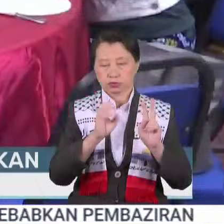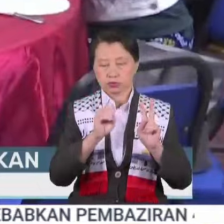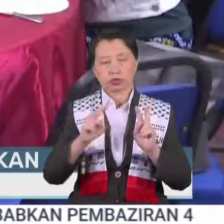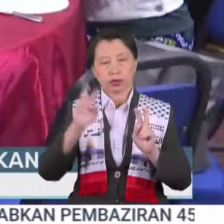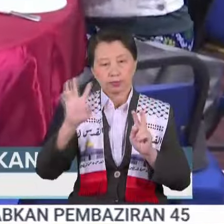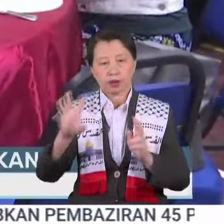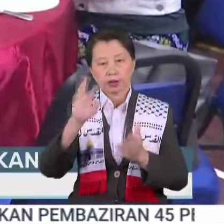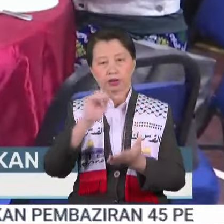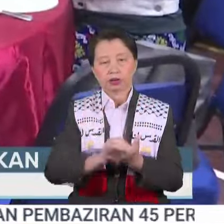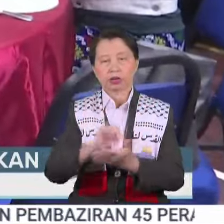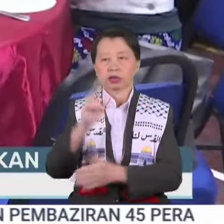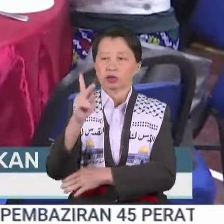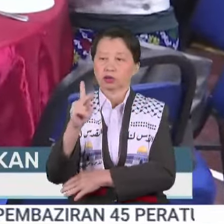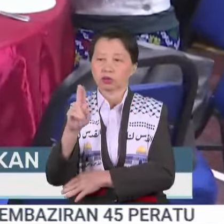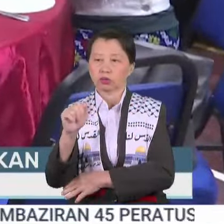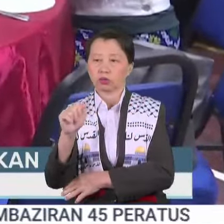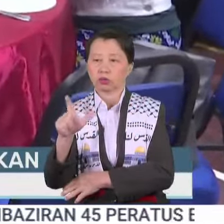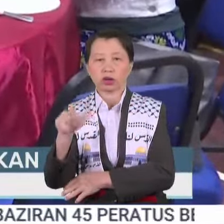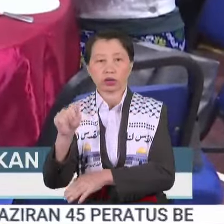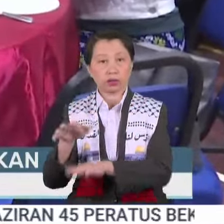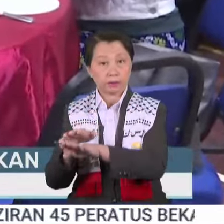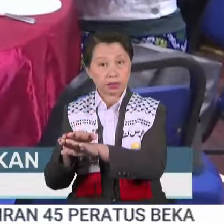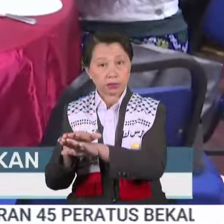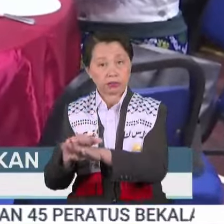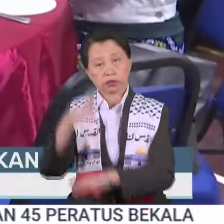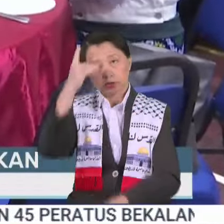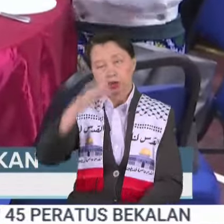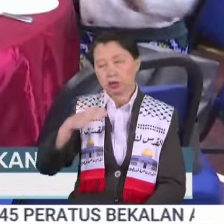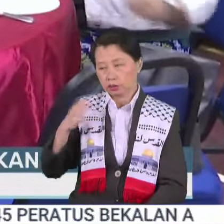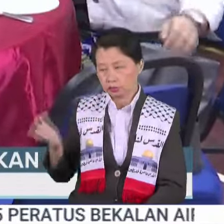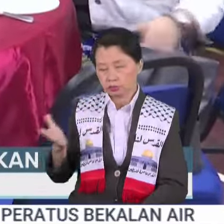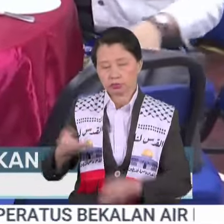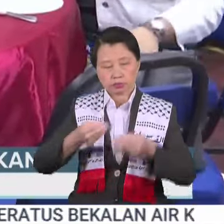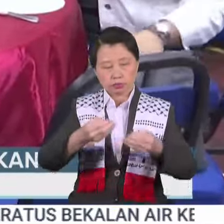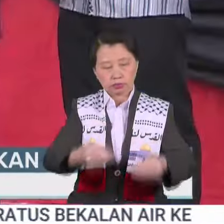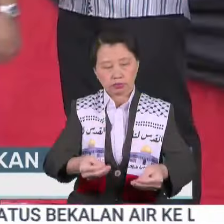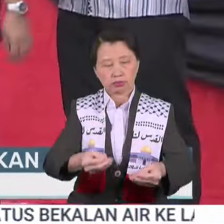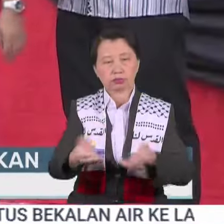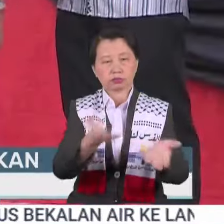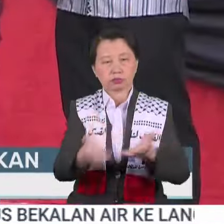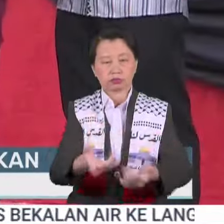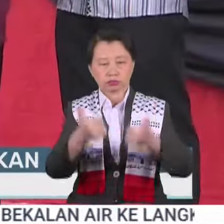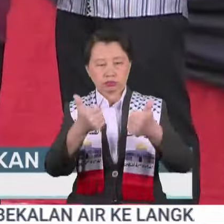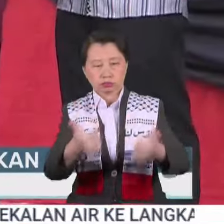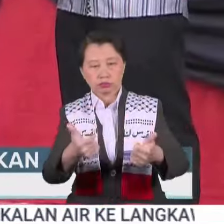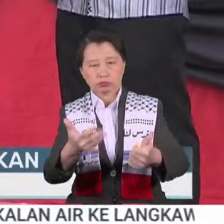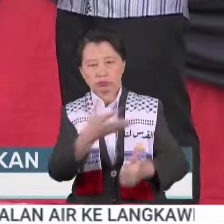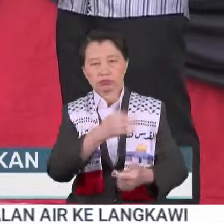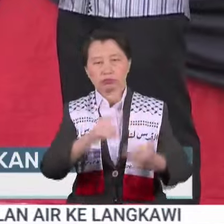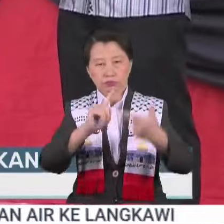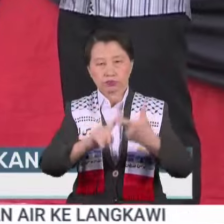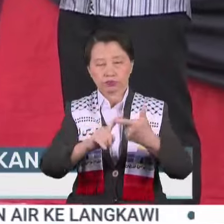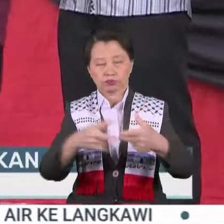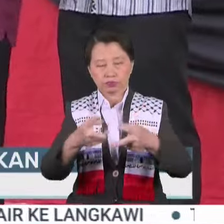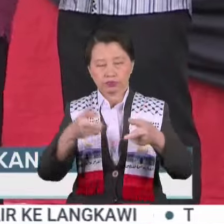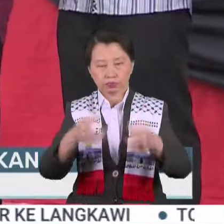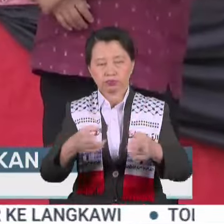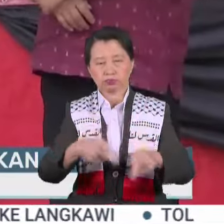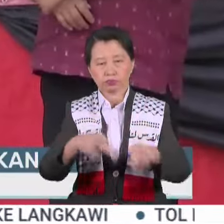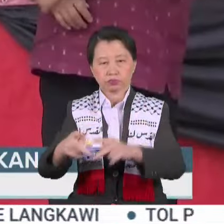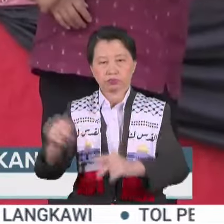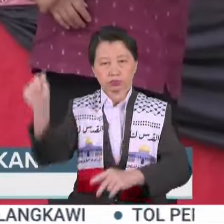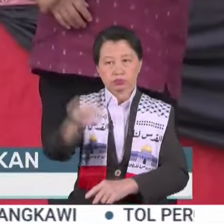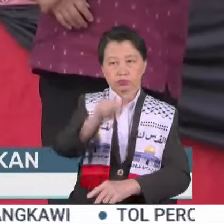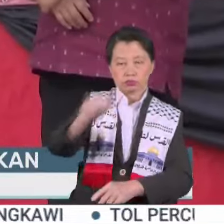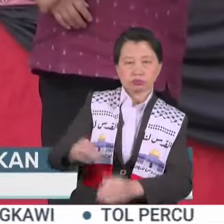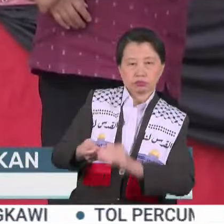Syah Bandar Kuala Penuh. Dalam majlis ini, Datuk Limus turut menyampaikan anugerah perkhidmatan cemerlang, seterusnya melancarkan pelan anti